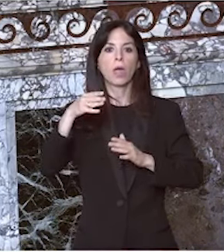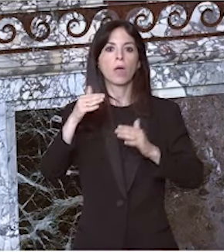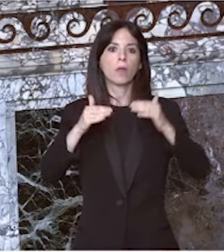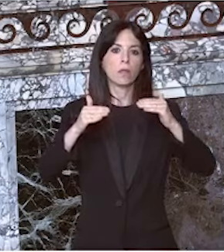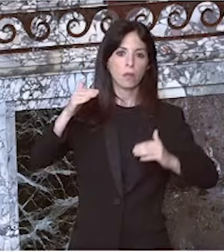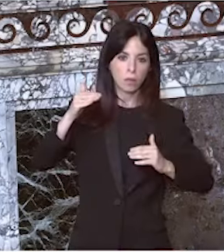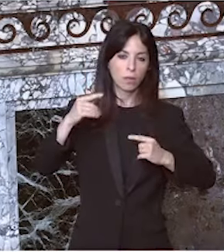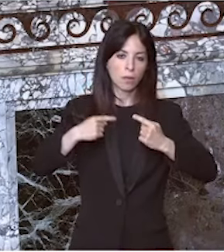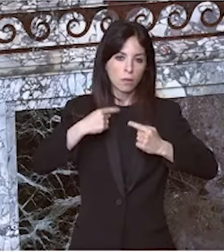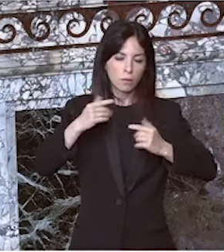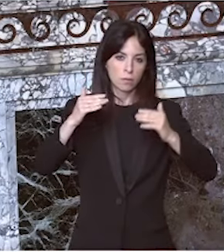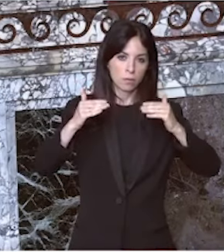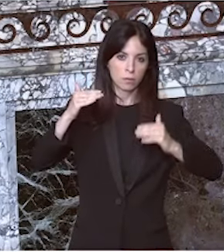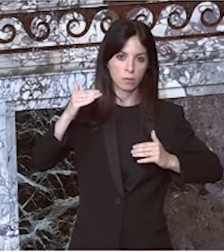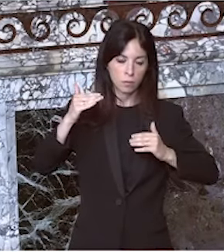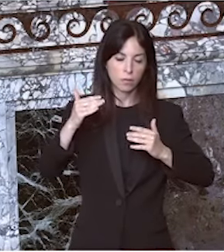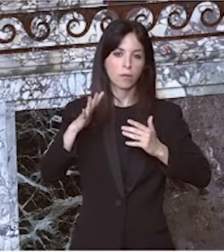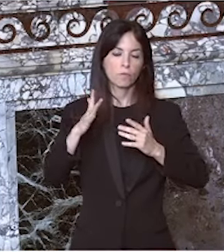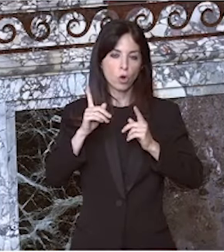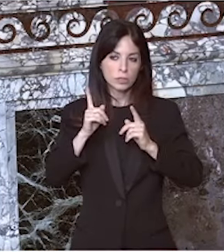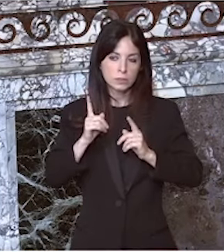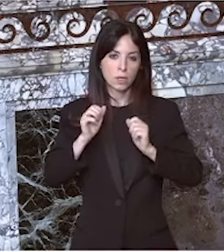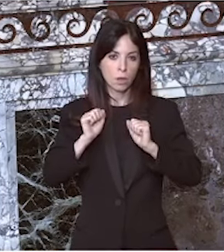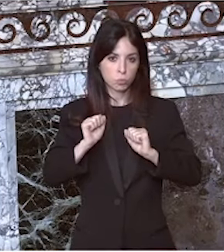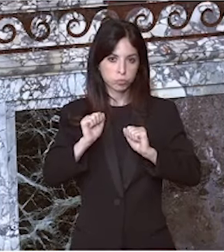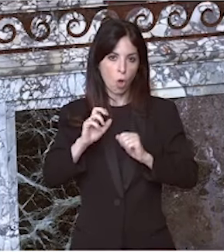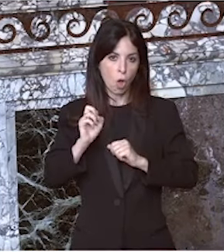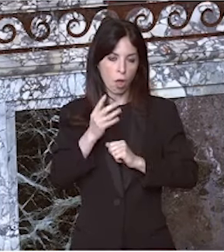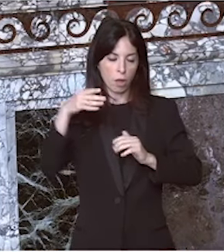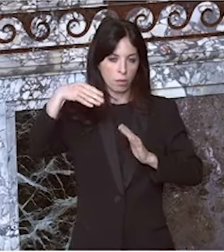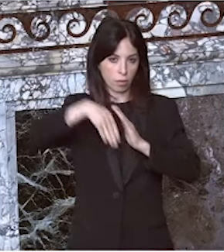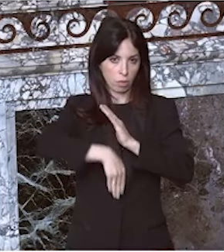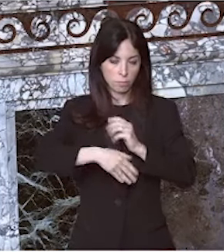a proseguire e probabilmente diverrà anche più rapida.